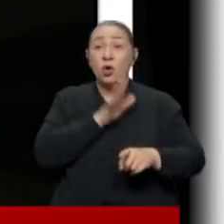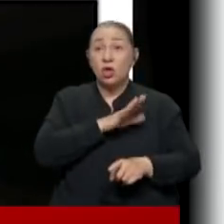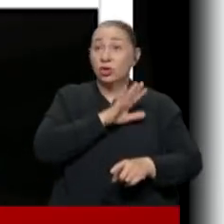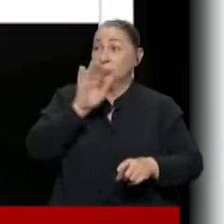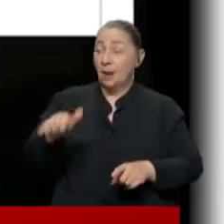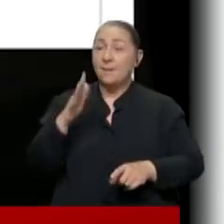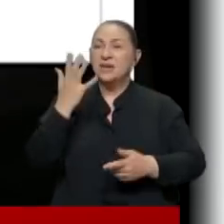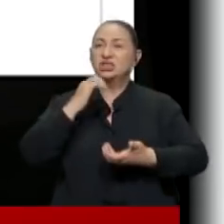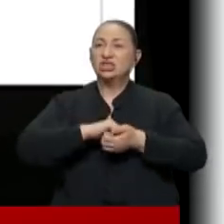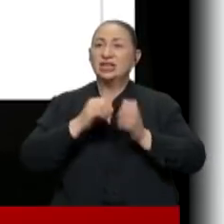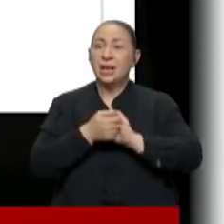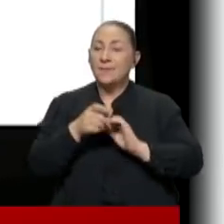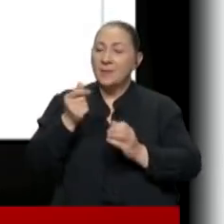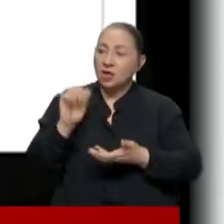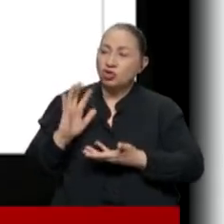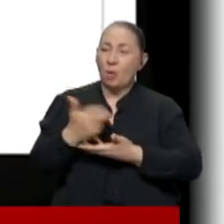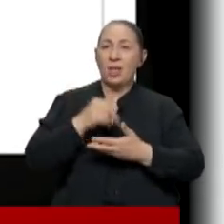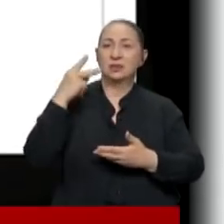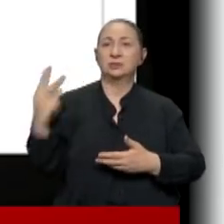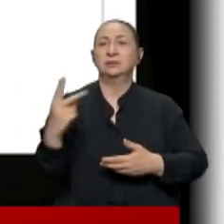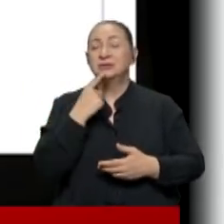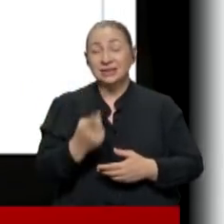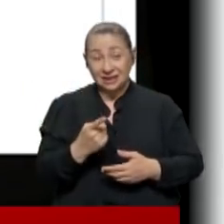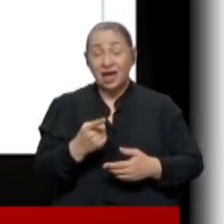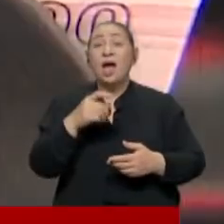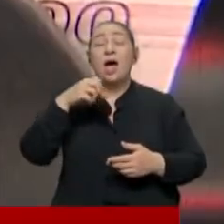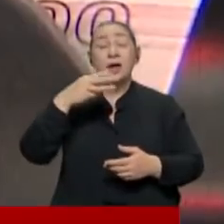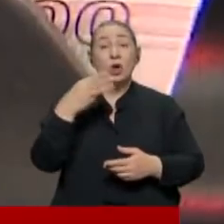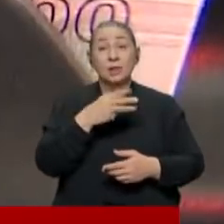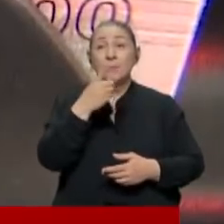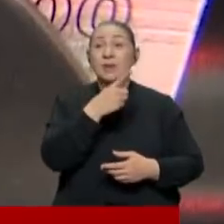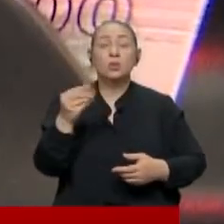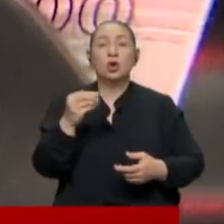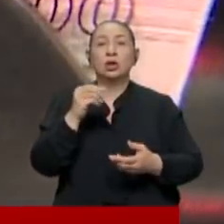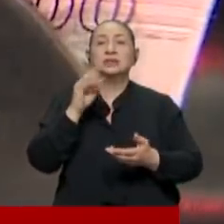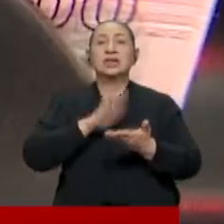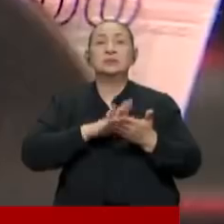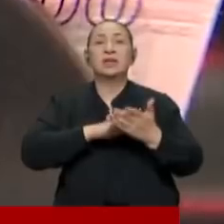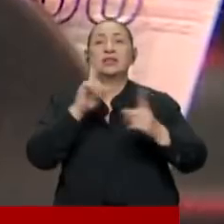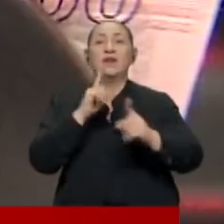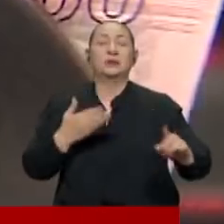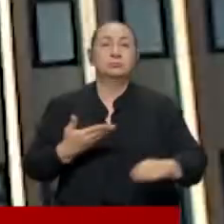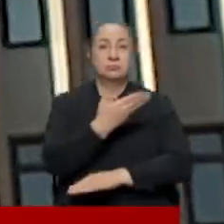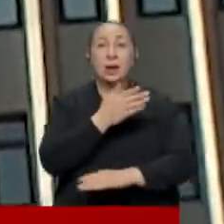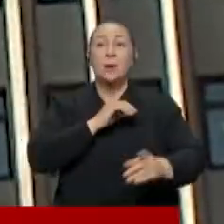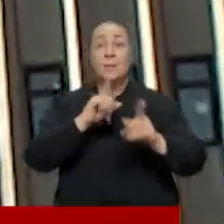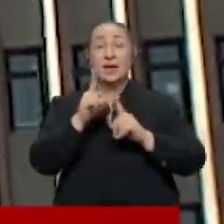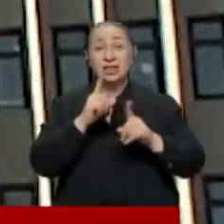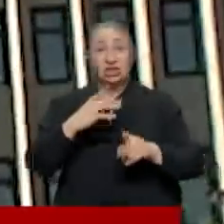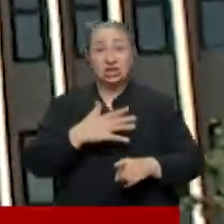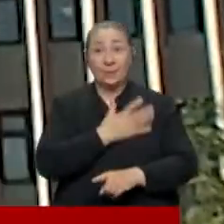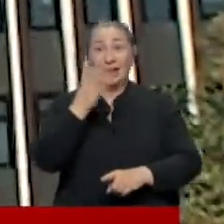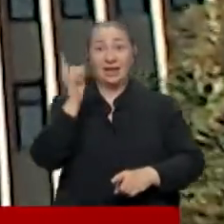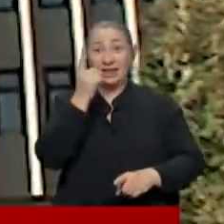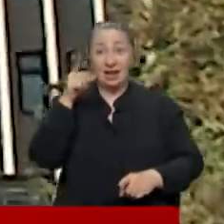de Erdoğan'ı 5'li çetenin tahsildar olmakla suçladı Erdoğan 1 milyon liralık tazminat davası açtı mahkemeden